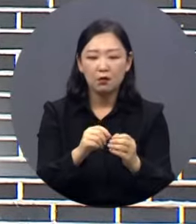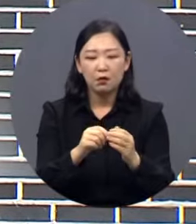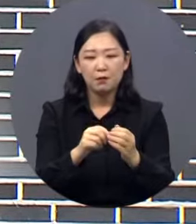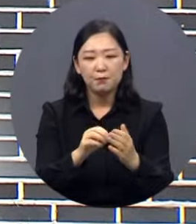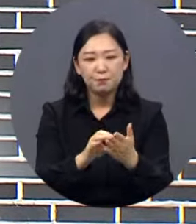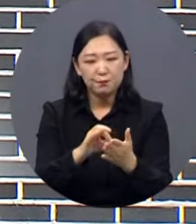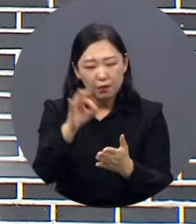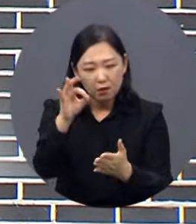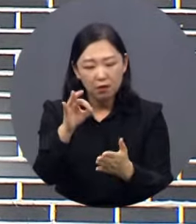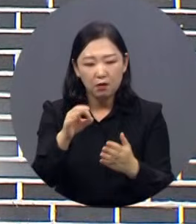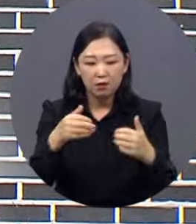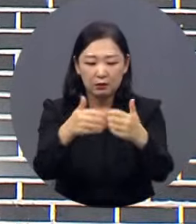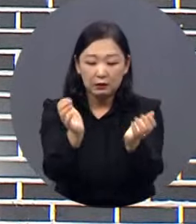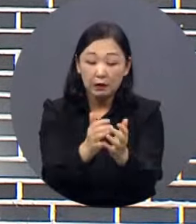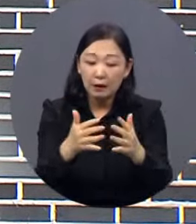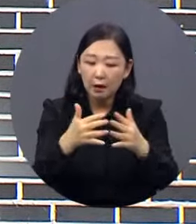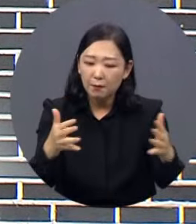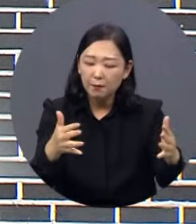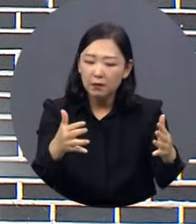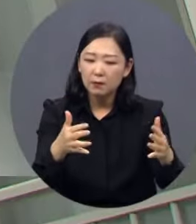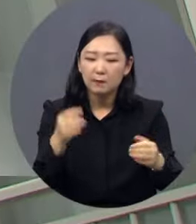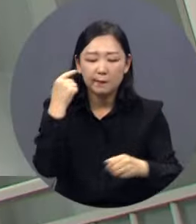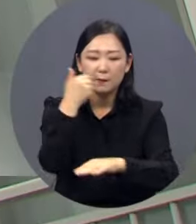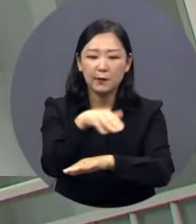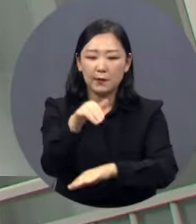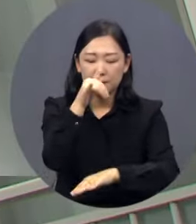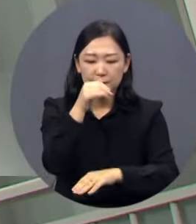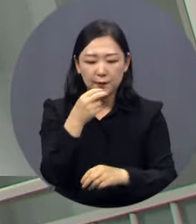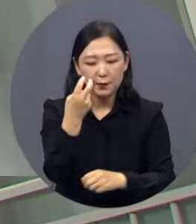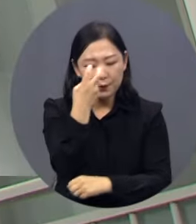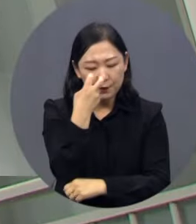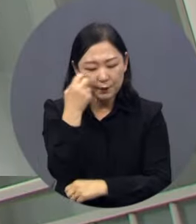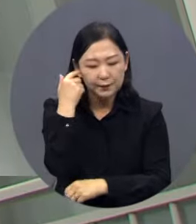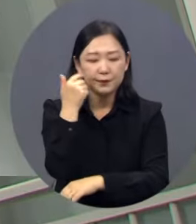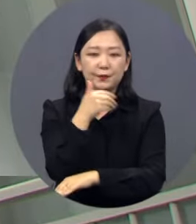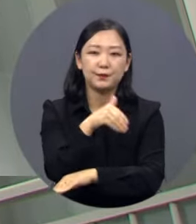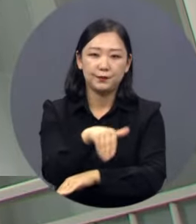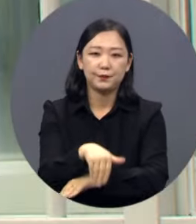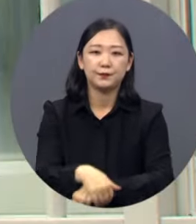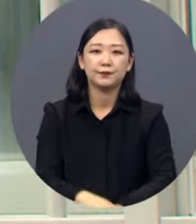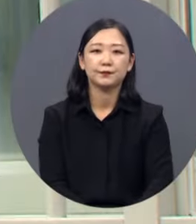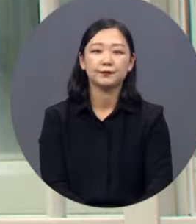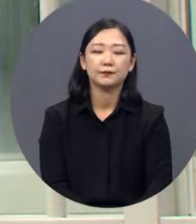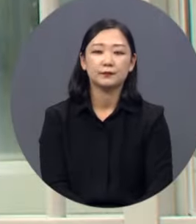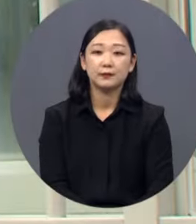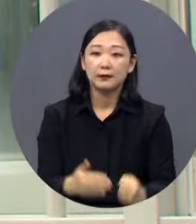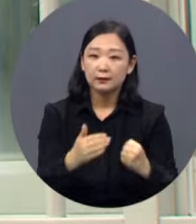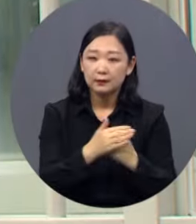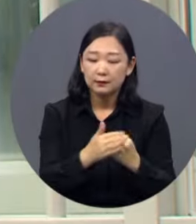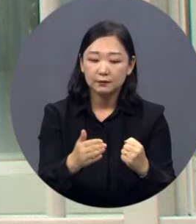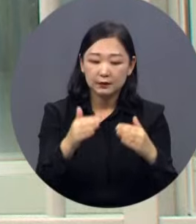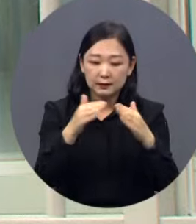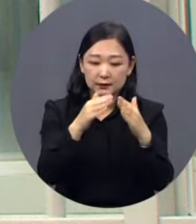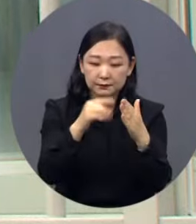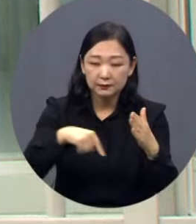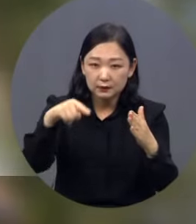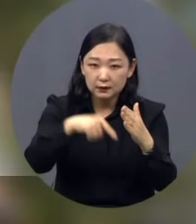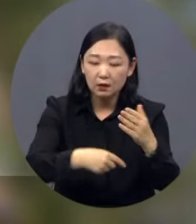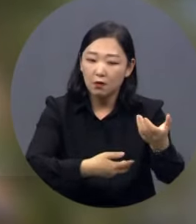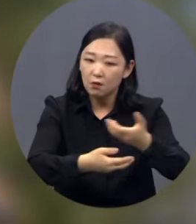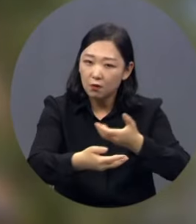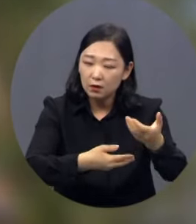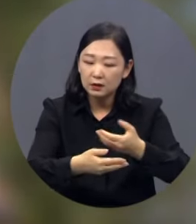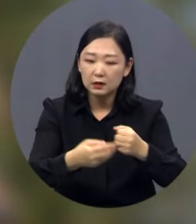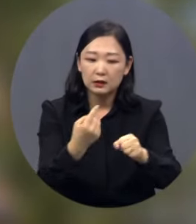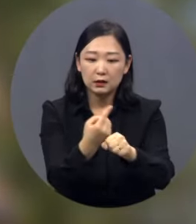대단지 아파트 공급 계획이 잡히면서 관망하는 분위기가 큰 것으로 보고 있습니다이 때문에 주택 매매 거래량은 1년